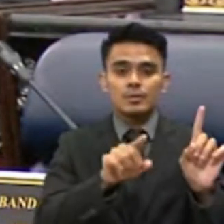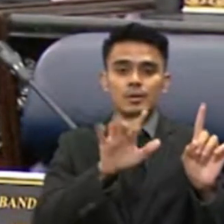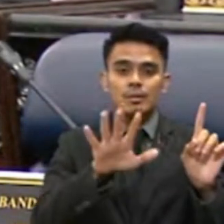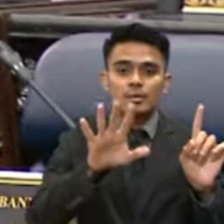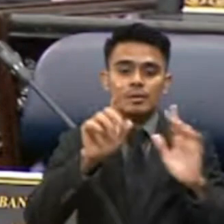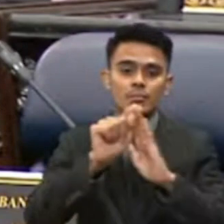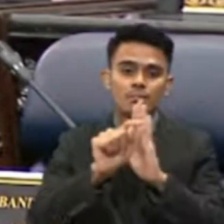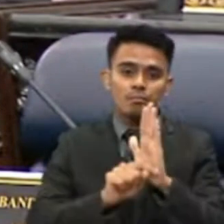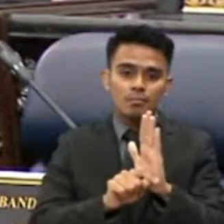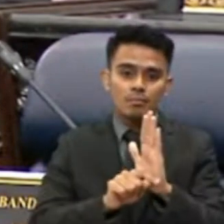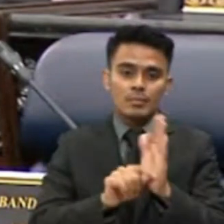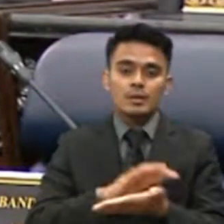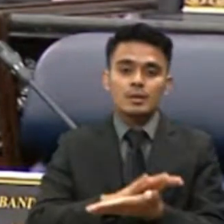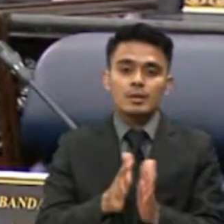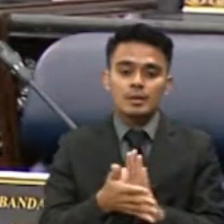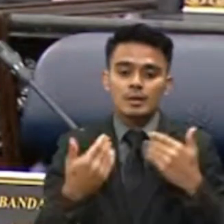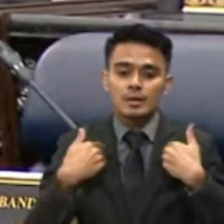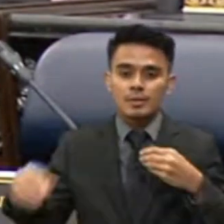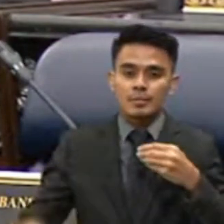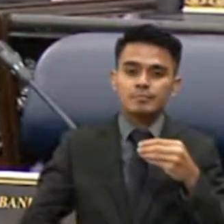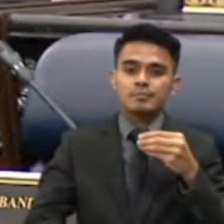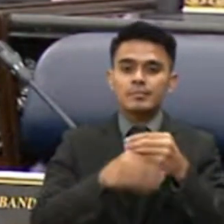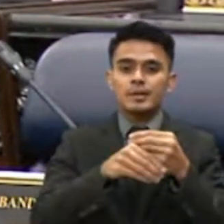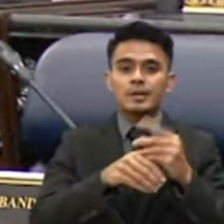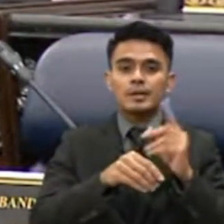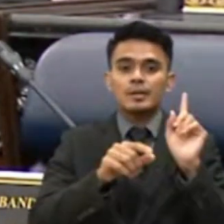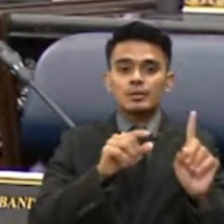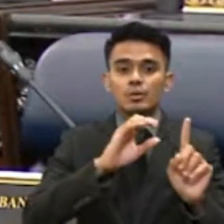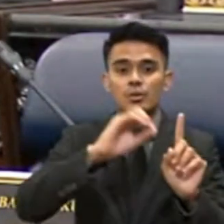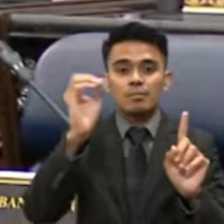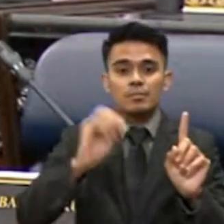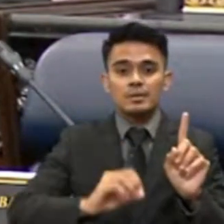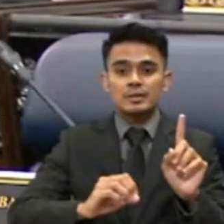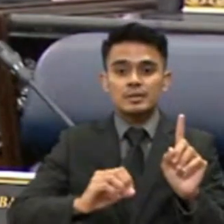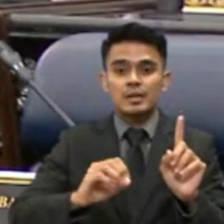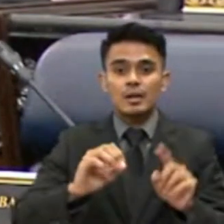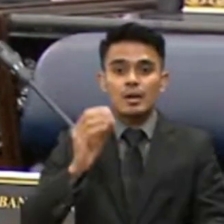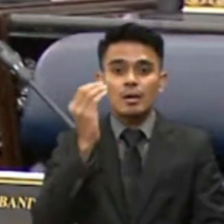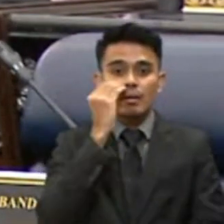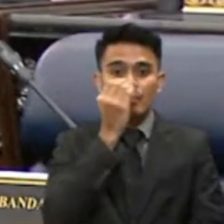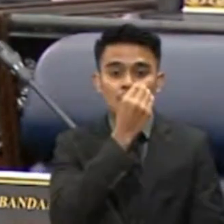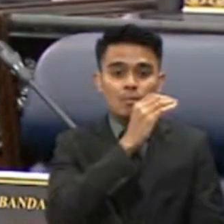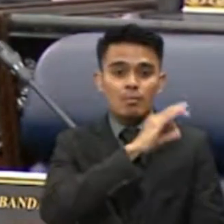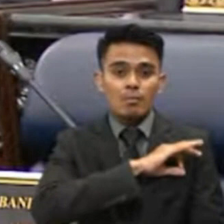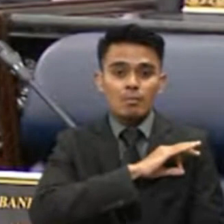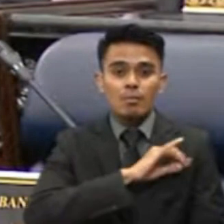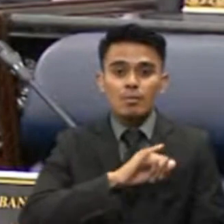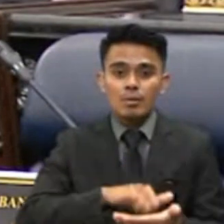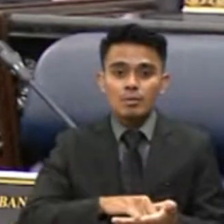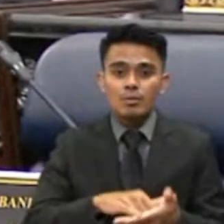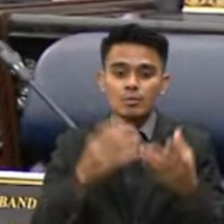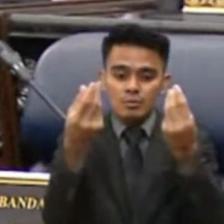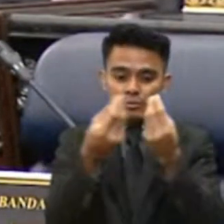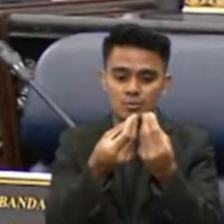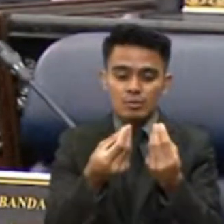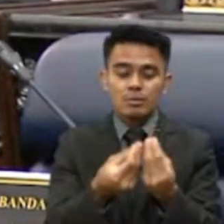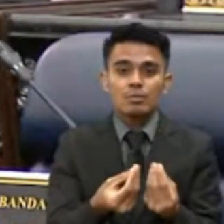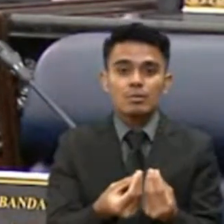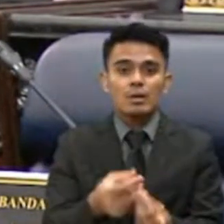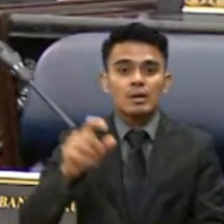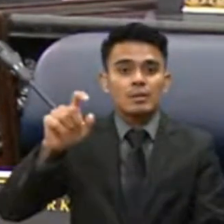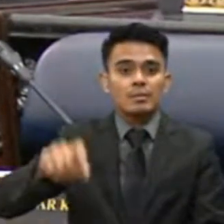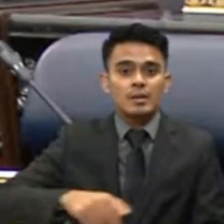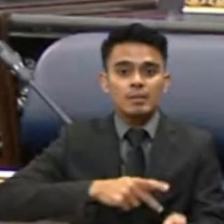oleh itu tambahan satu persen interest itu jumlah yang faedah yang